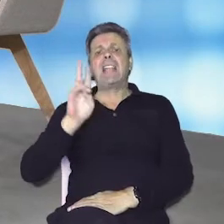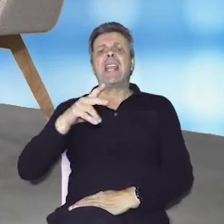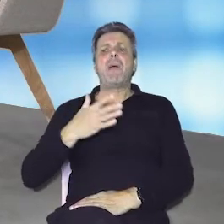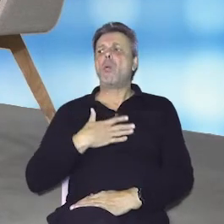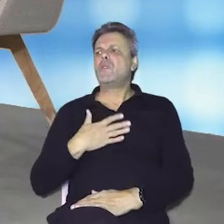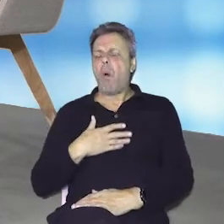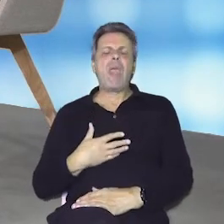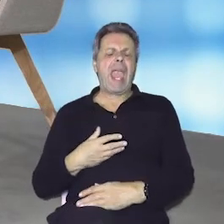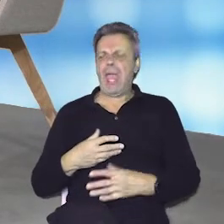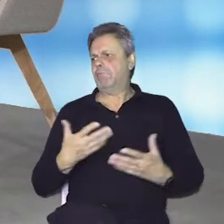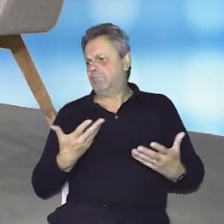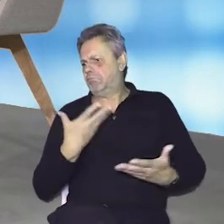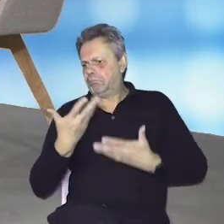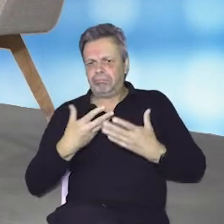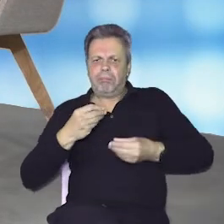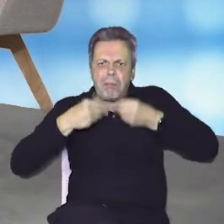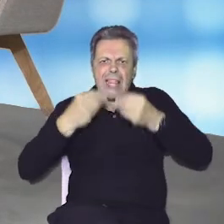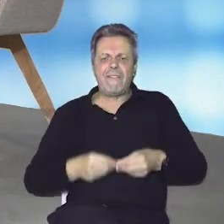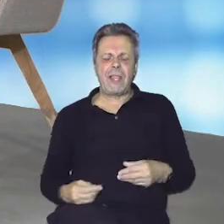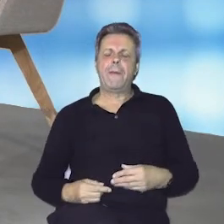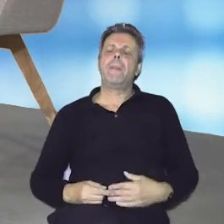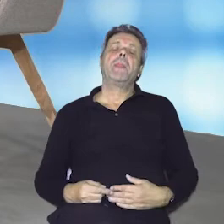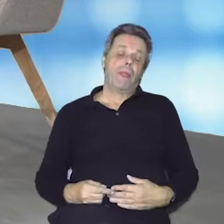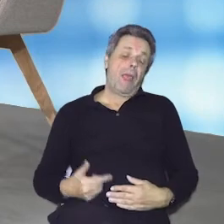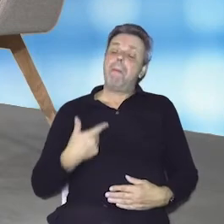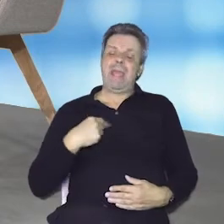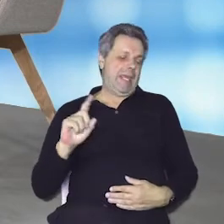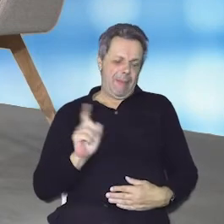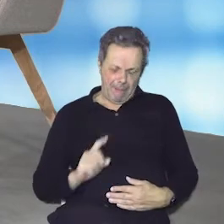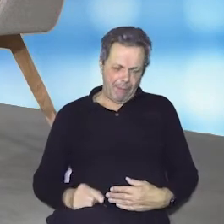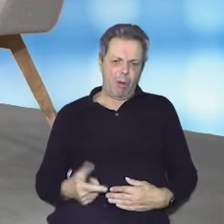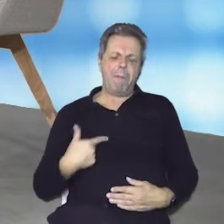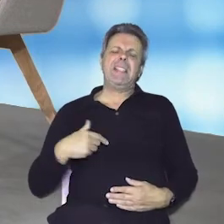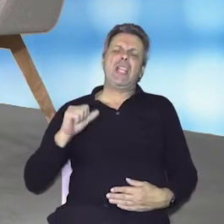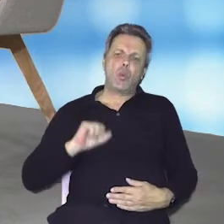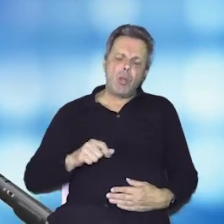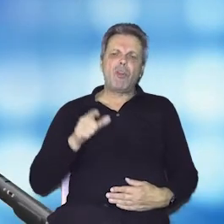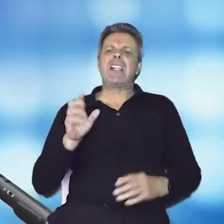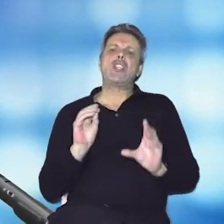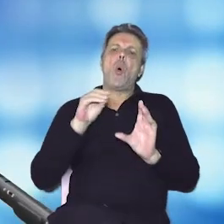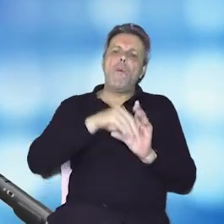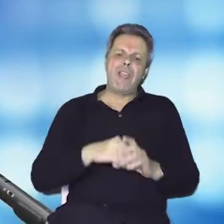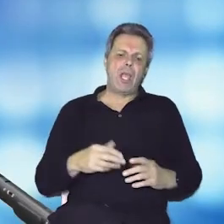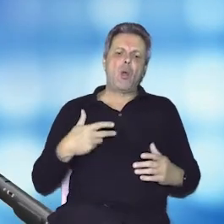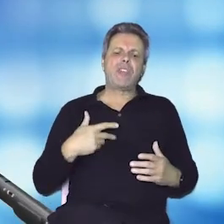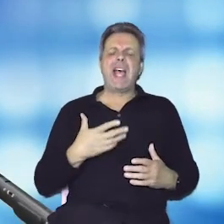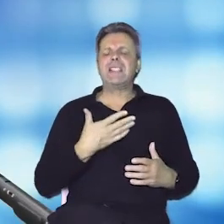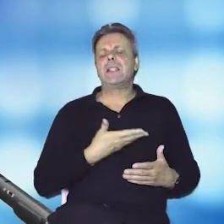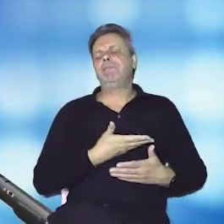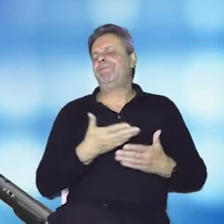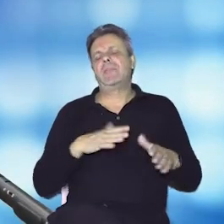svoje kružoke, savjetuju se da. To, vi to nemate. Mi to nemamo, nažalost. Evo, mi se jako trudimo da se to uvede. Kod nas je sve jako